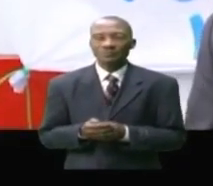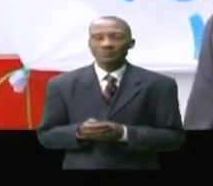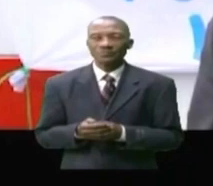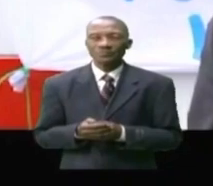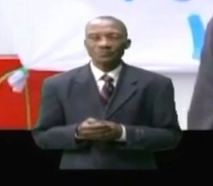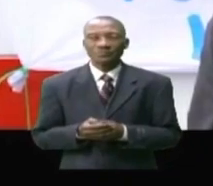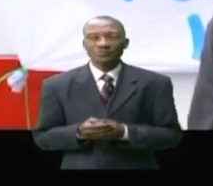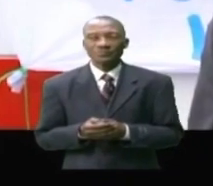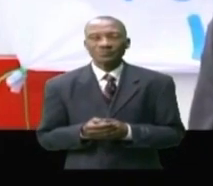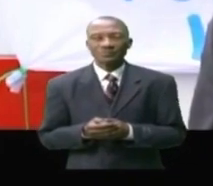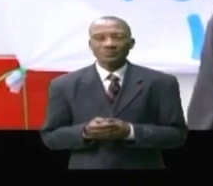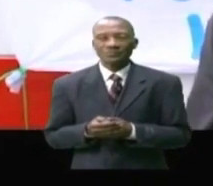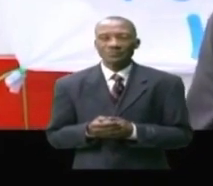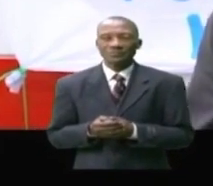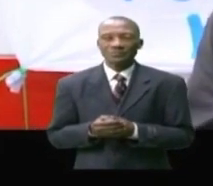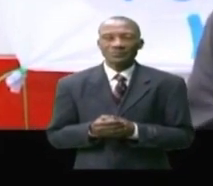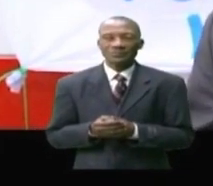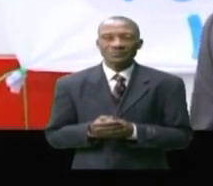d'énormes